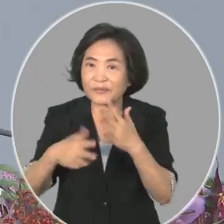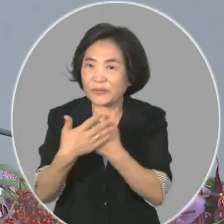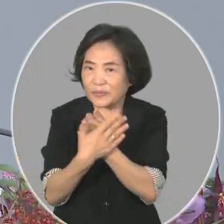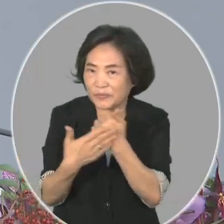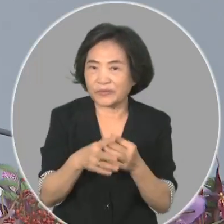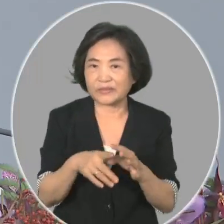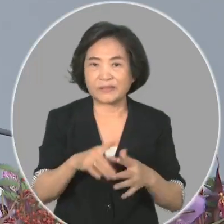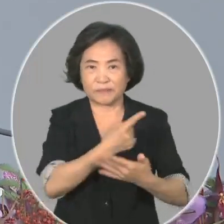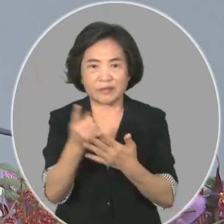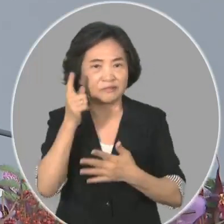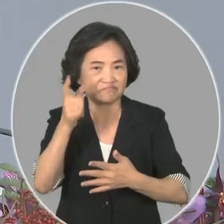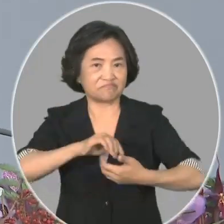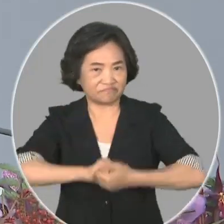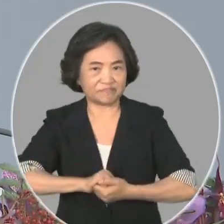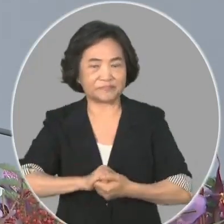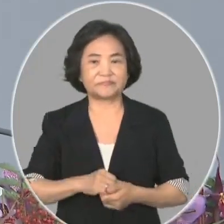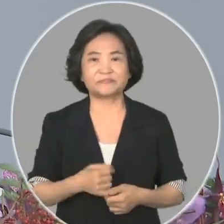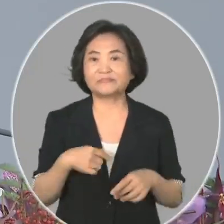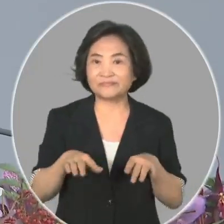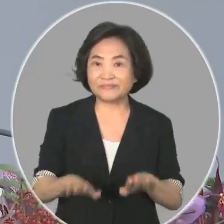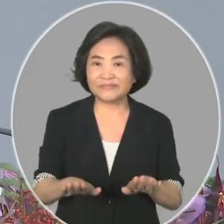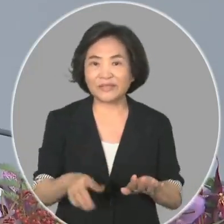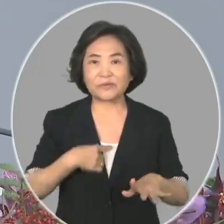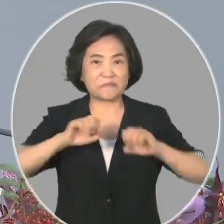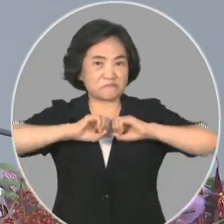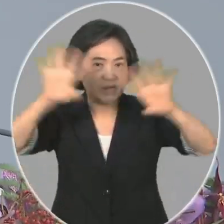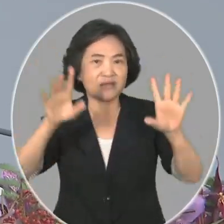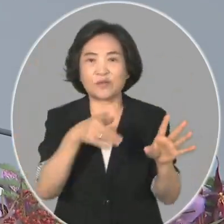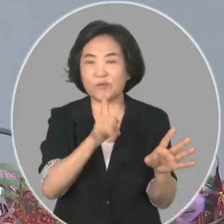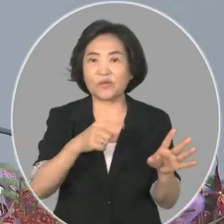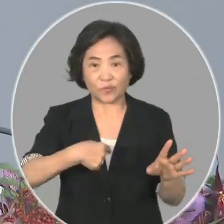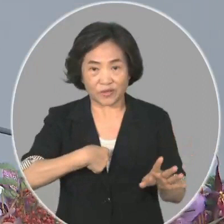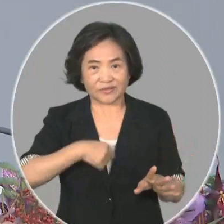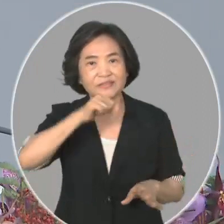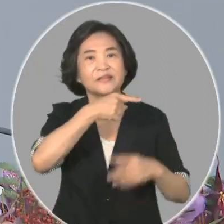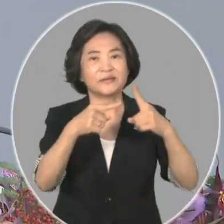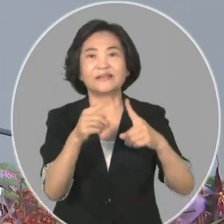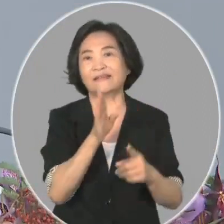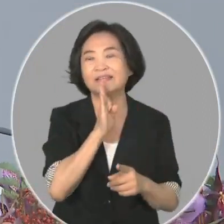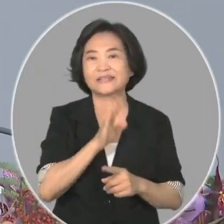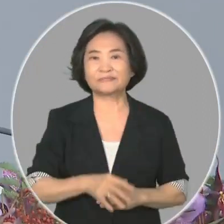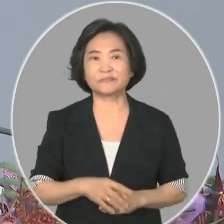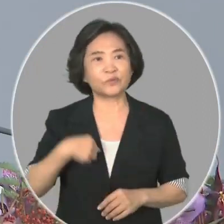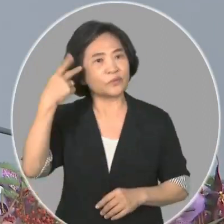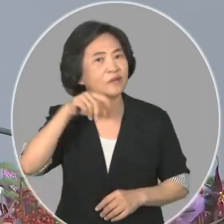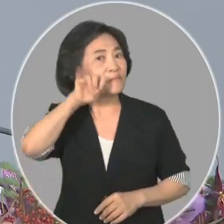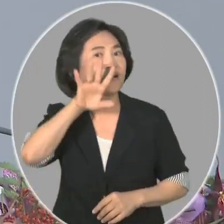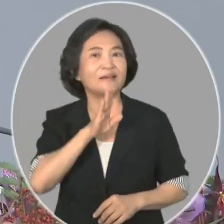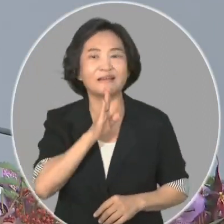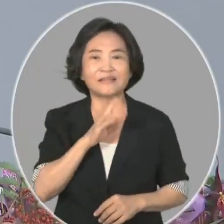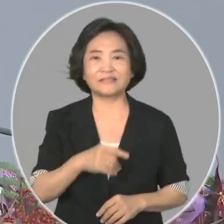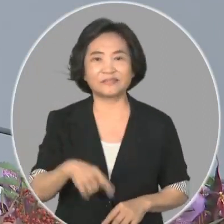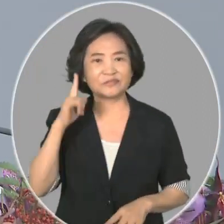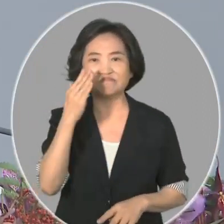强意志。今天大声地说出我是台湾人，是一种光荣，也